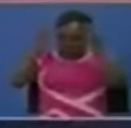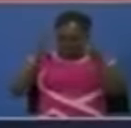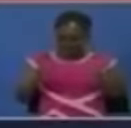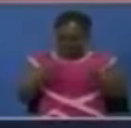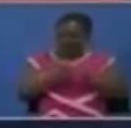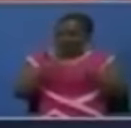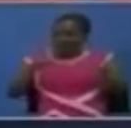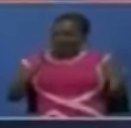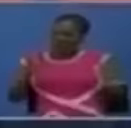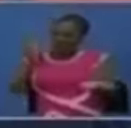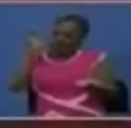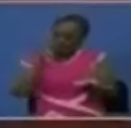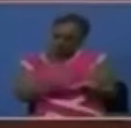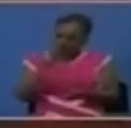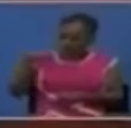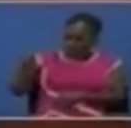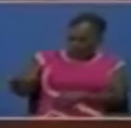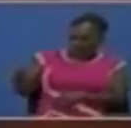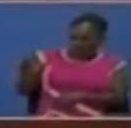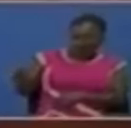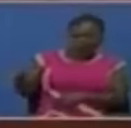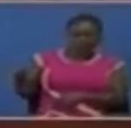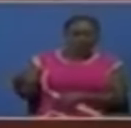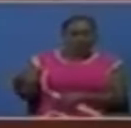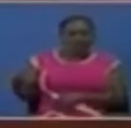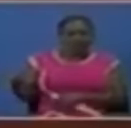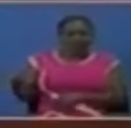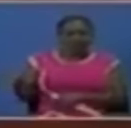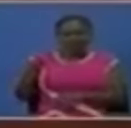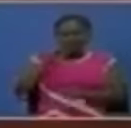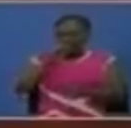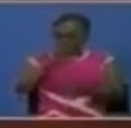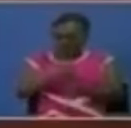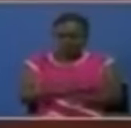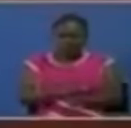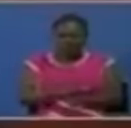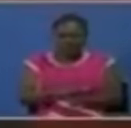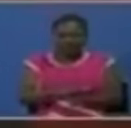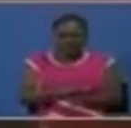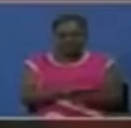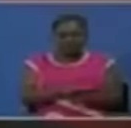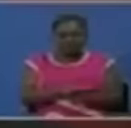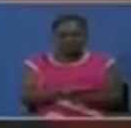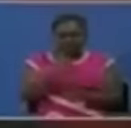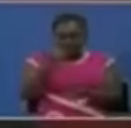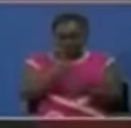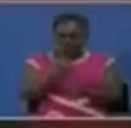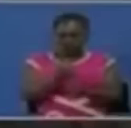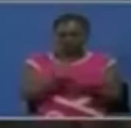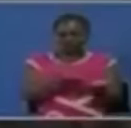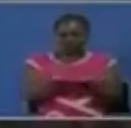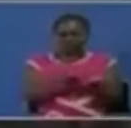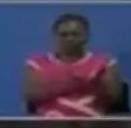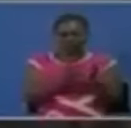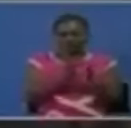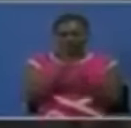baba mapema kabisa. Issues came where we were being promised that certain things would be done for our constituency.